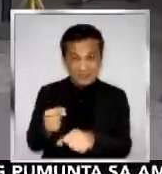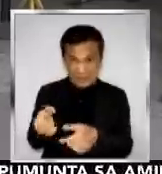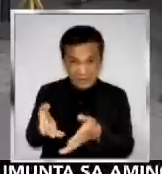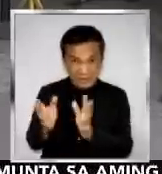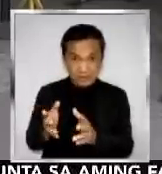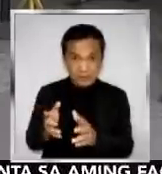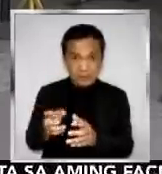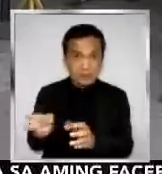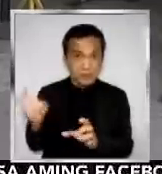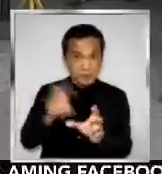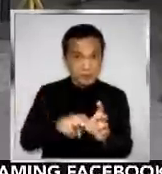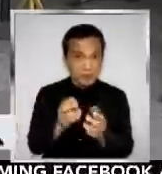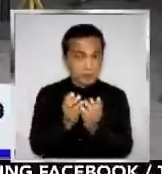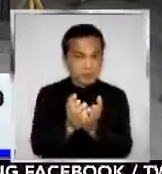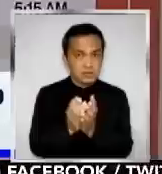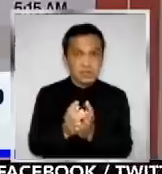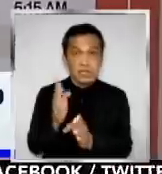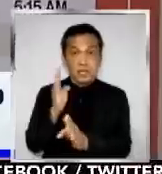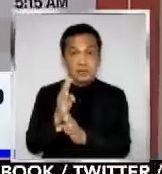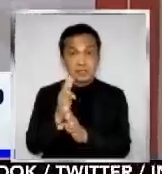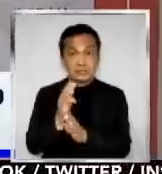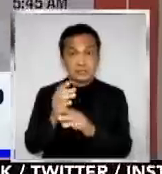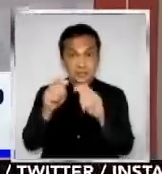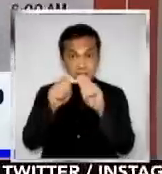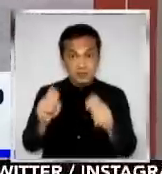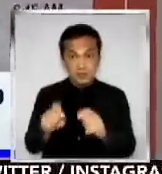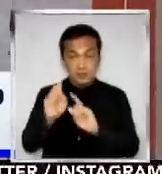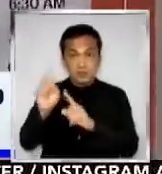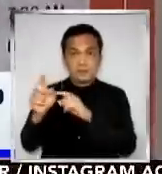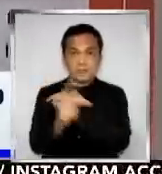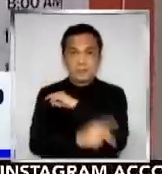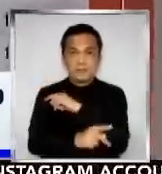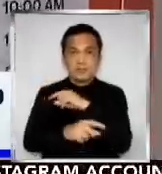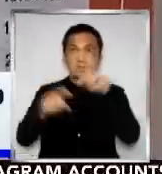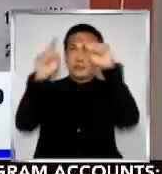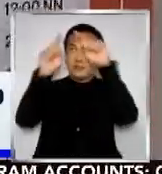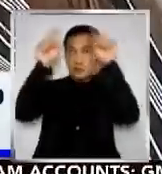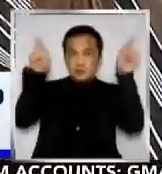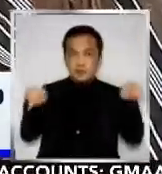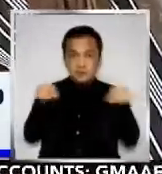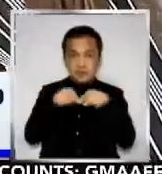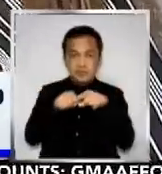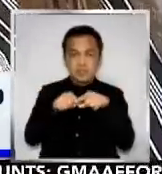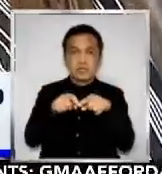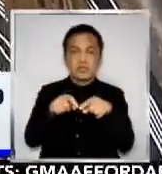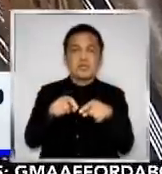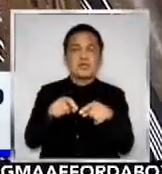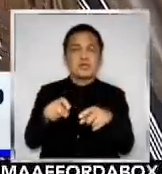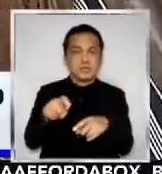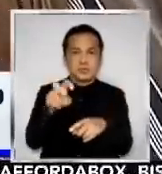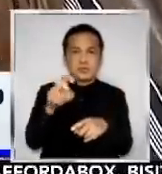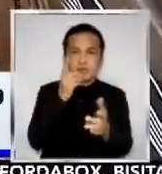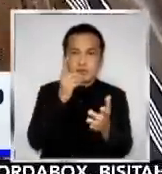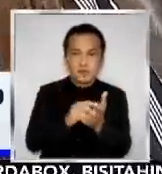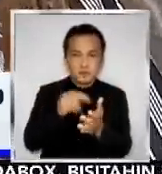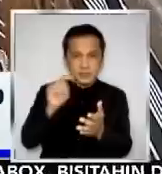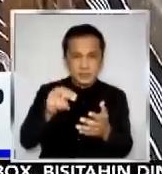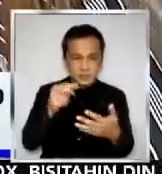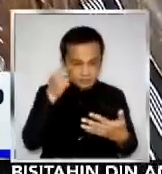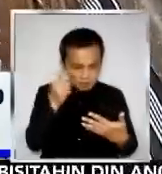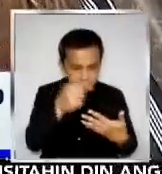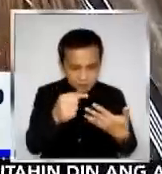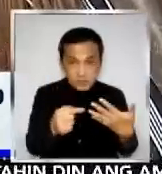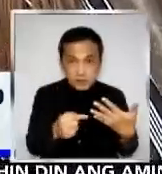sa mga bus terminal na may mga biyaheng probinsya, nakapaskil ang mga travel documents na kailangan. Isa-isang chine-check ang mga dokumento ng